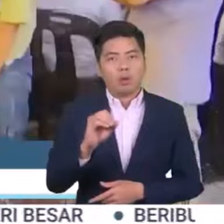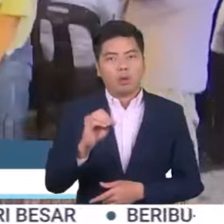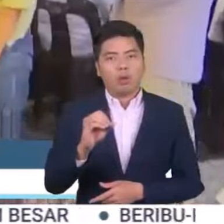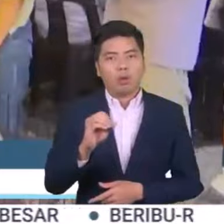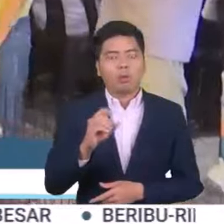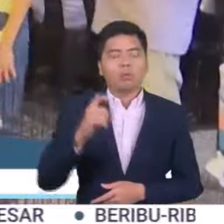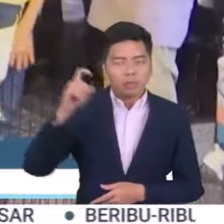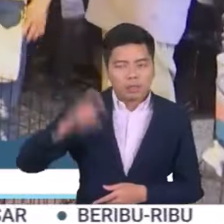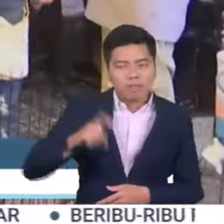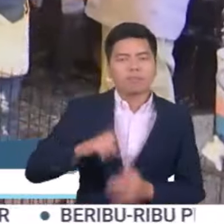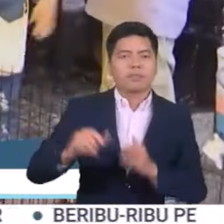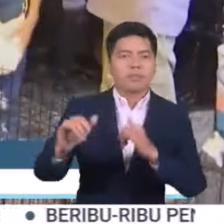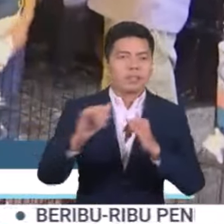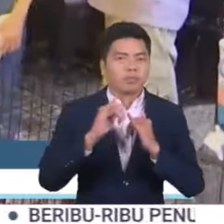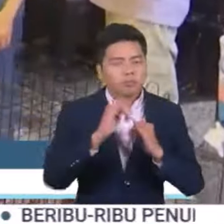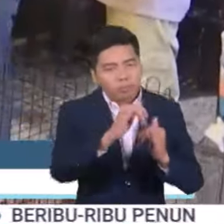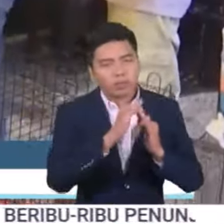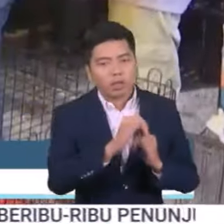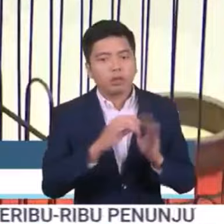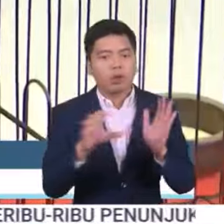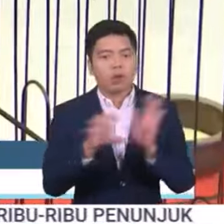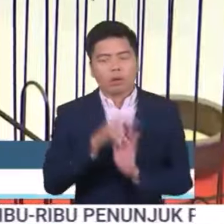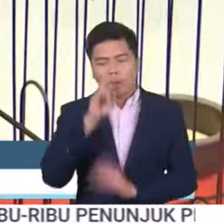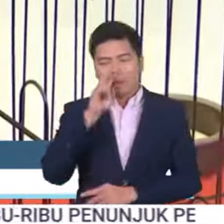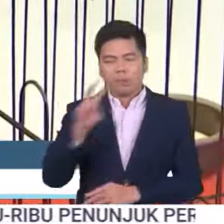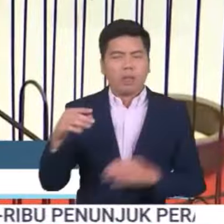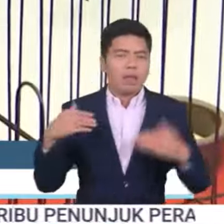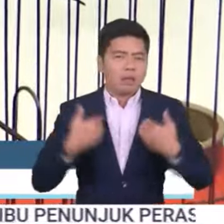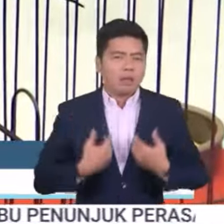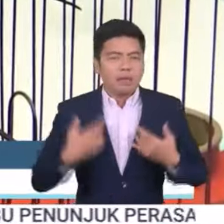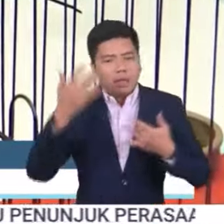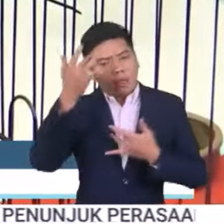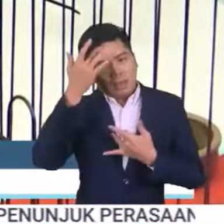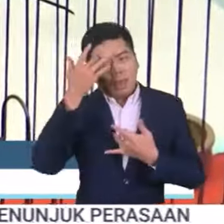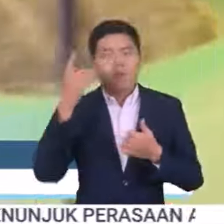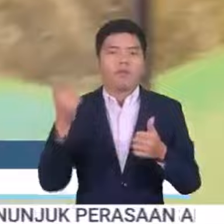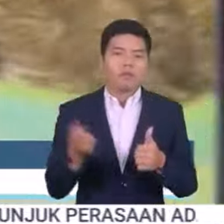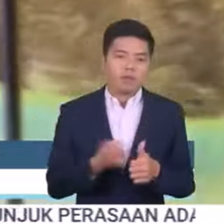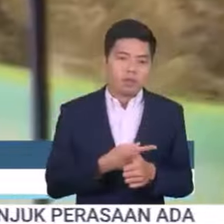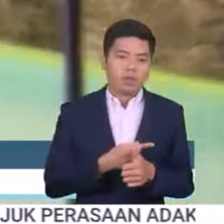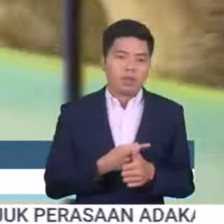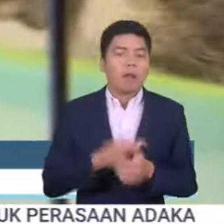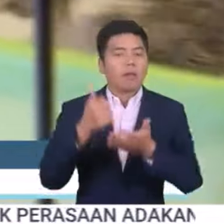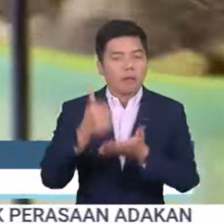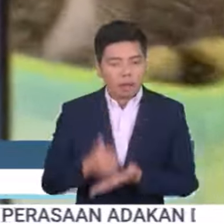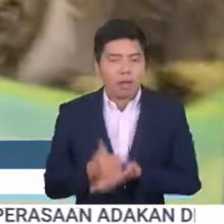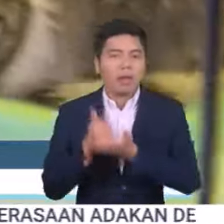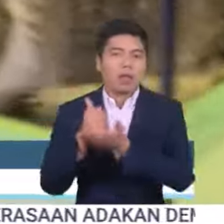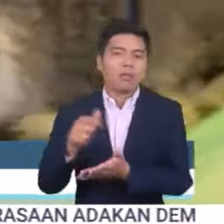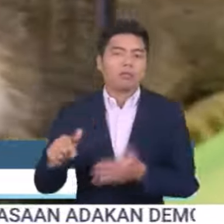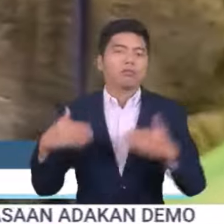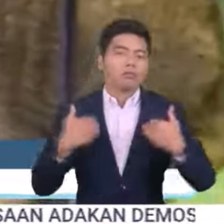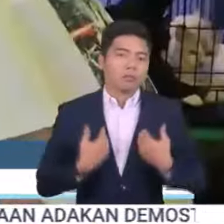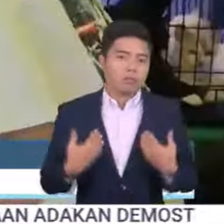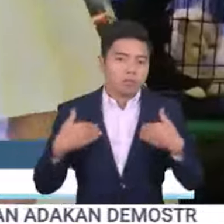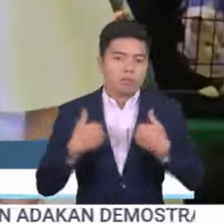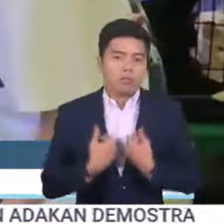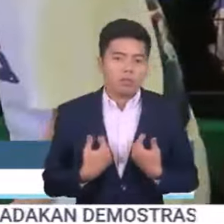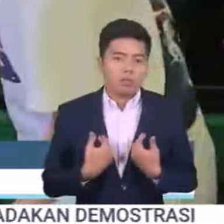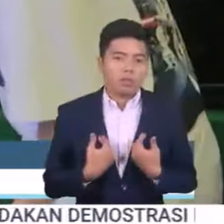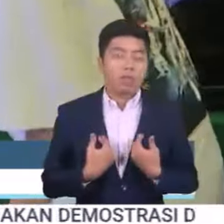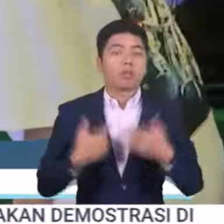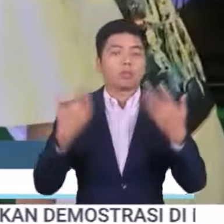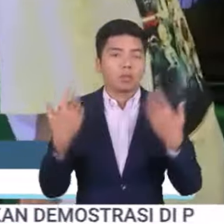sama-sama, kalau kita jumpa haiwan yang sakit, yang pertama kita tolong haiwan tu dulu. Okey?